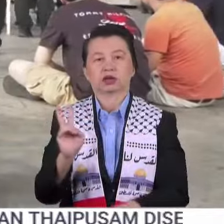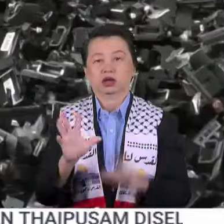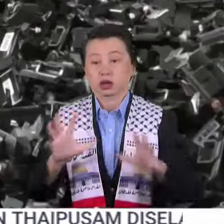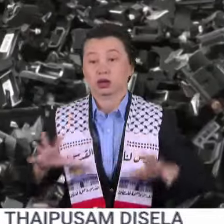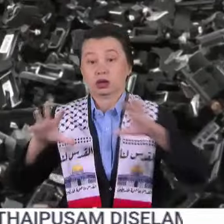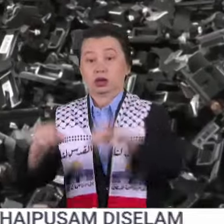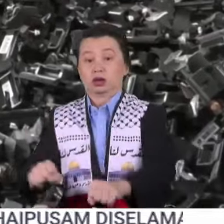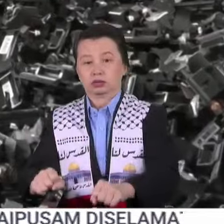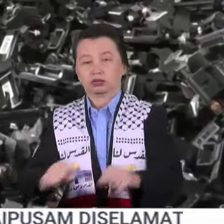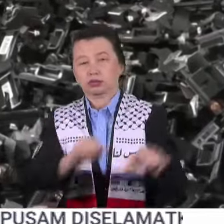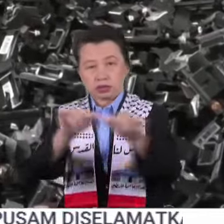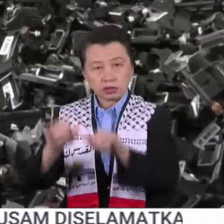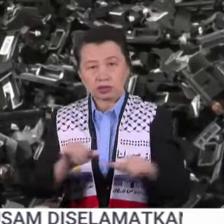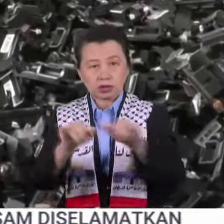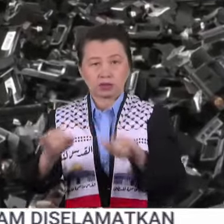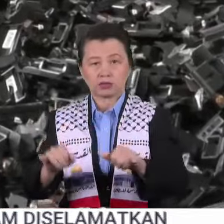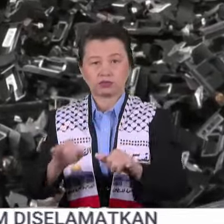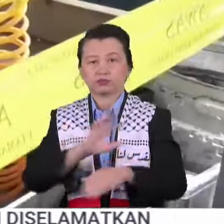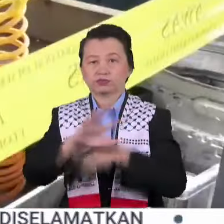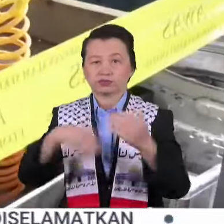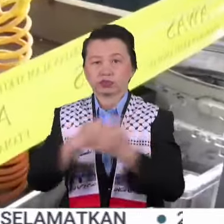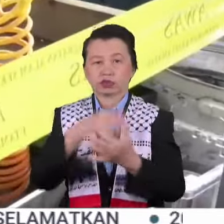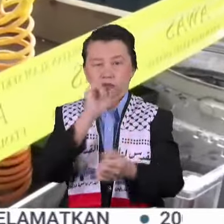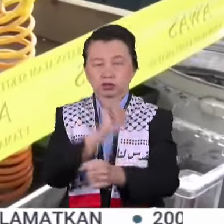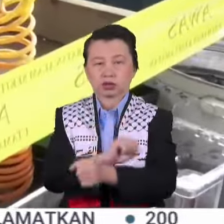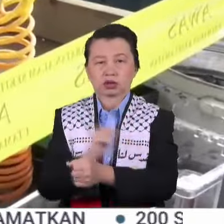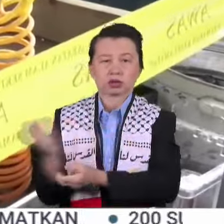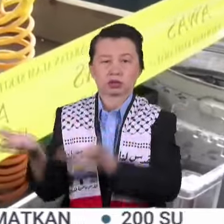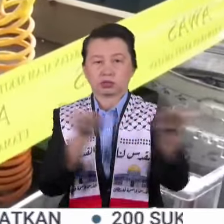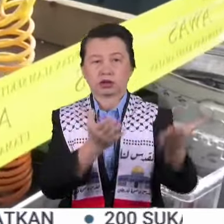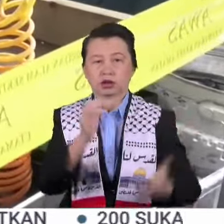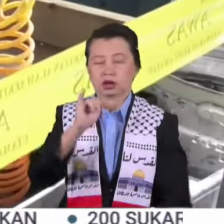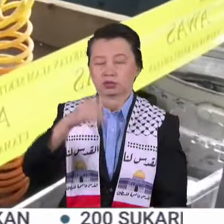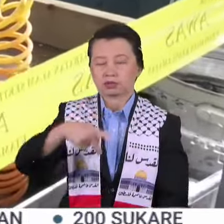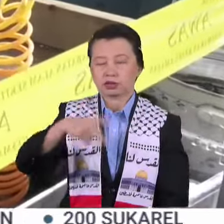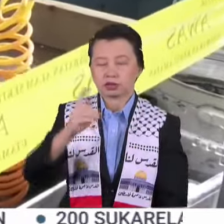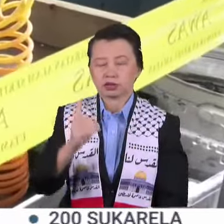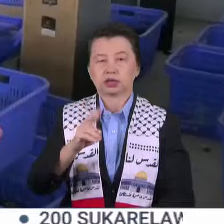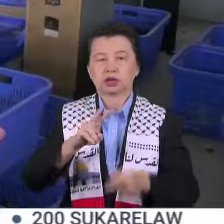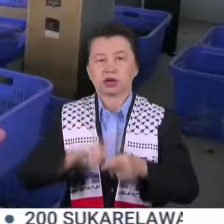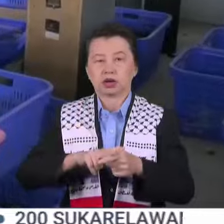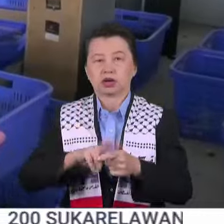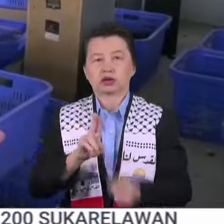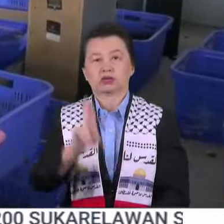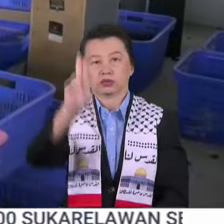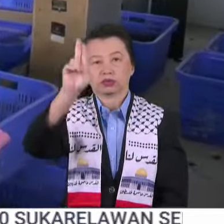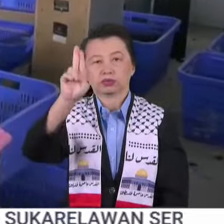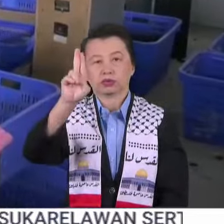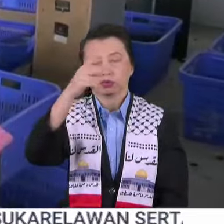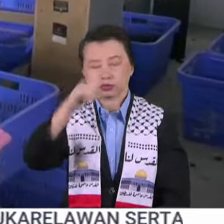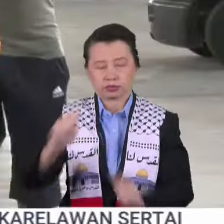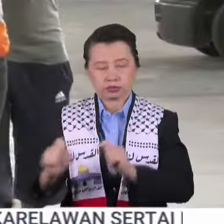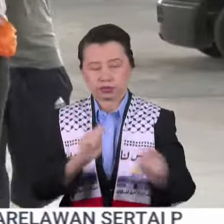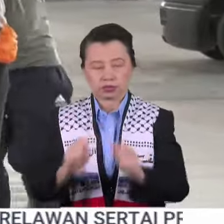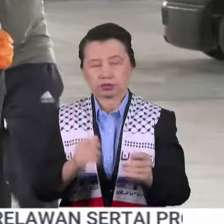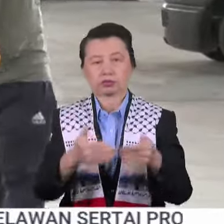digempur secara serentak. Kesemua tangkapan dibuat ke Ibu Pejabat Polis Arah IPD Kelang Utara bagi